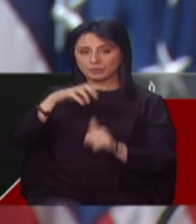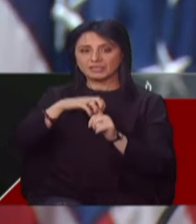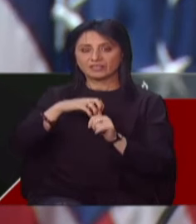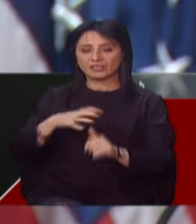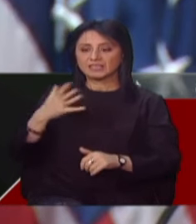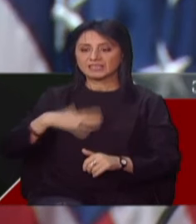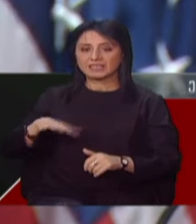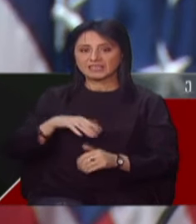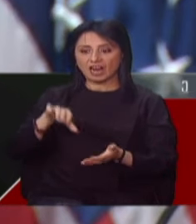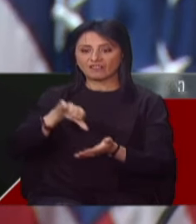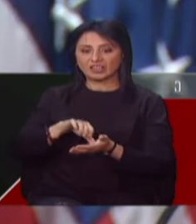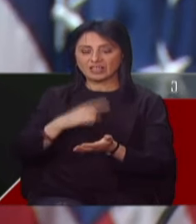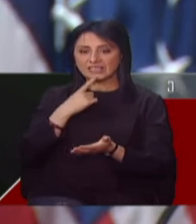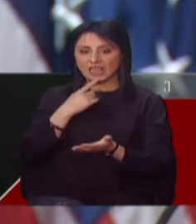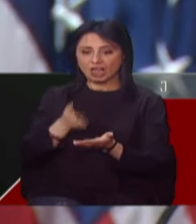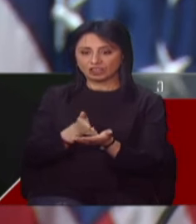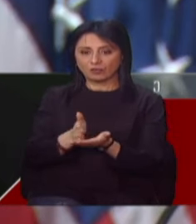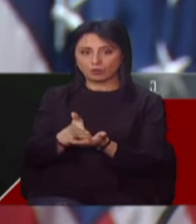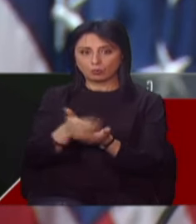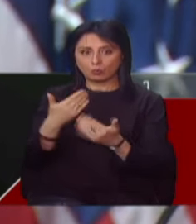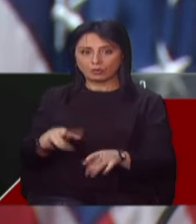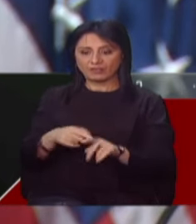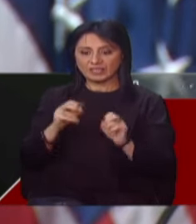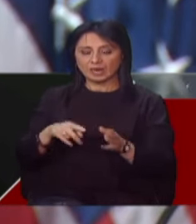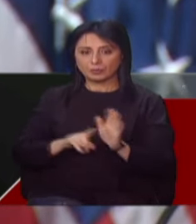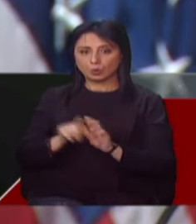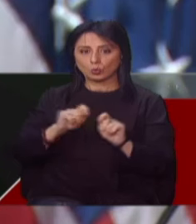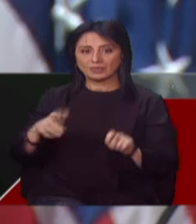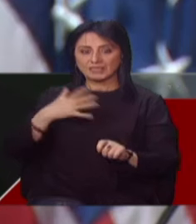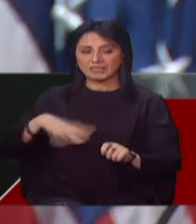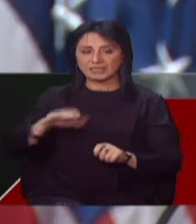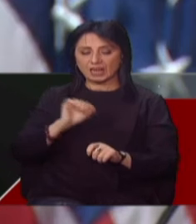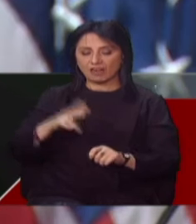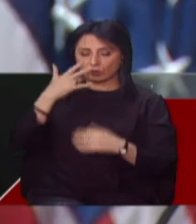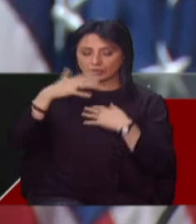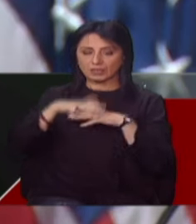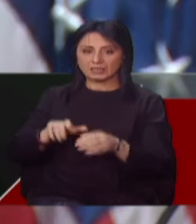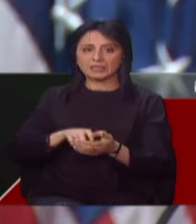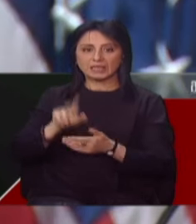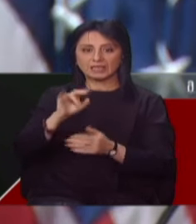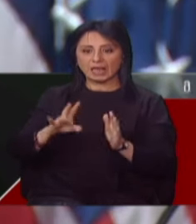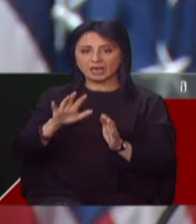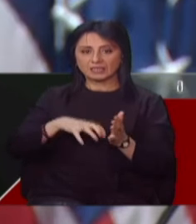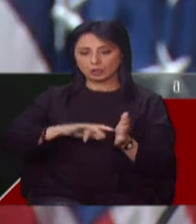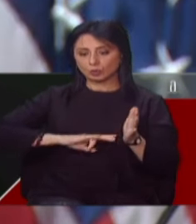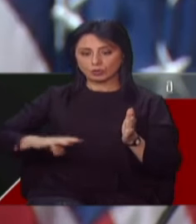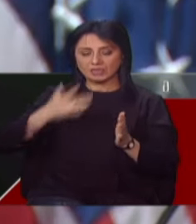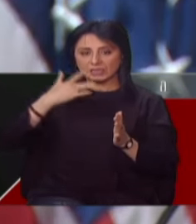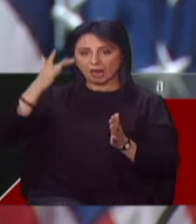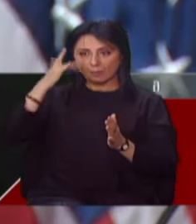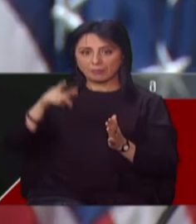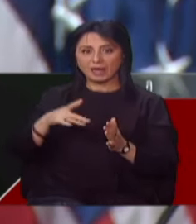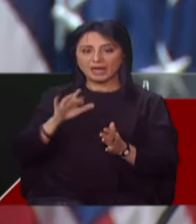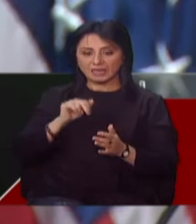ლიდერებმა საქართველო დააყენეს საეჭო ტრაექტორიაზე, რაც საფრთხეს უქმნის საქართველოს ევროატლანტიკურ გზას და ძირს უთხრის ამერიკის